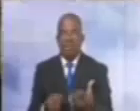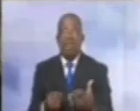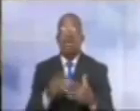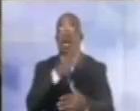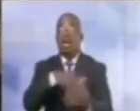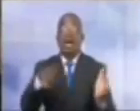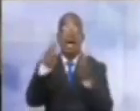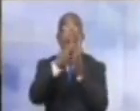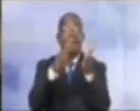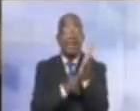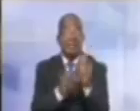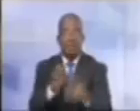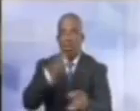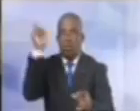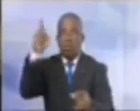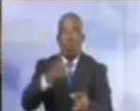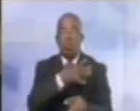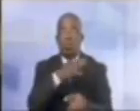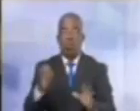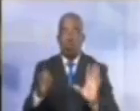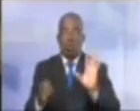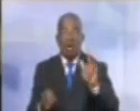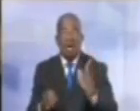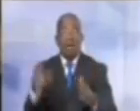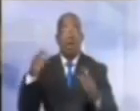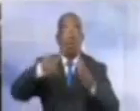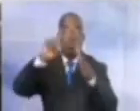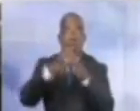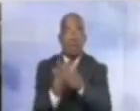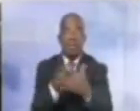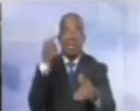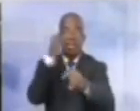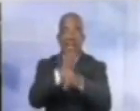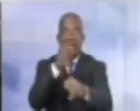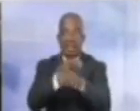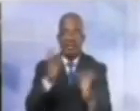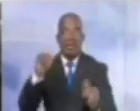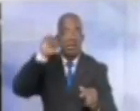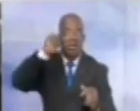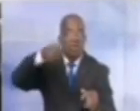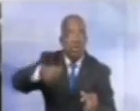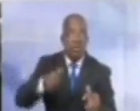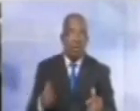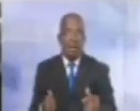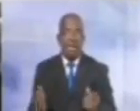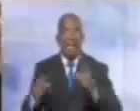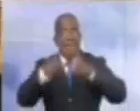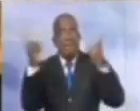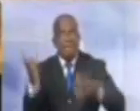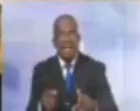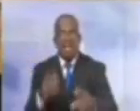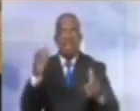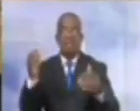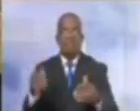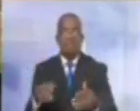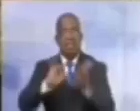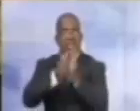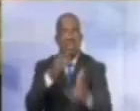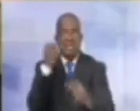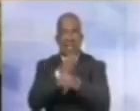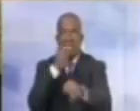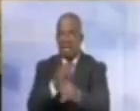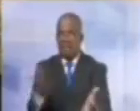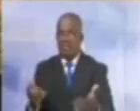moderne, l'ancienne casse d'Adjamé. Problème, l'espace est encore occupé par des artisans ferrailleurs malgré les kits